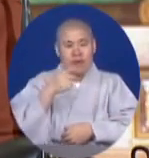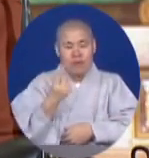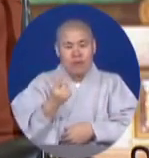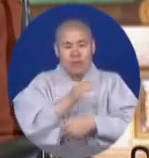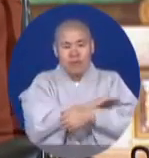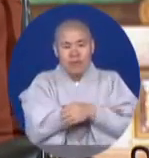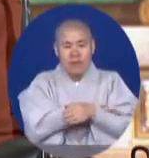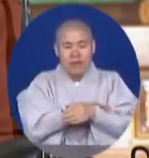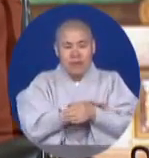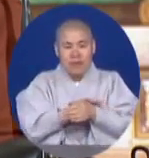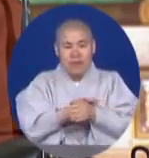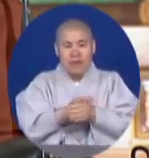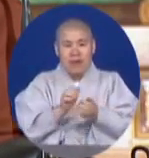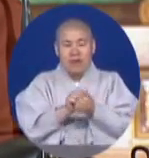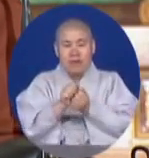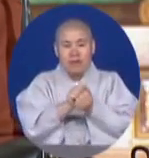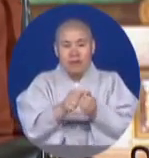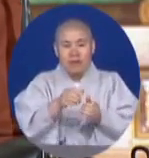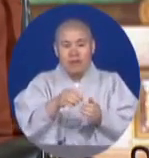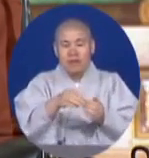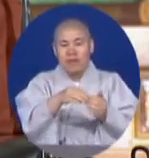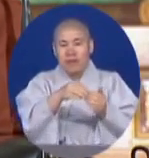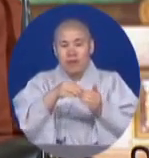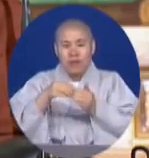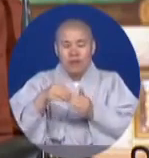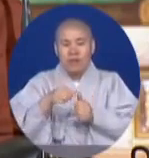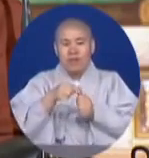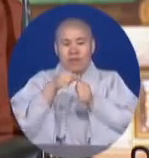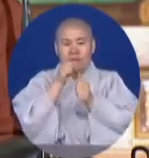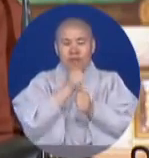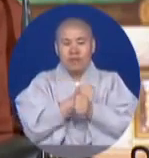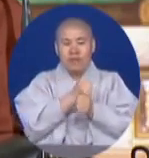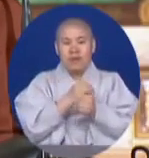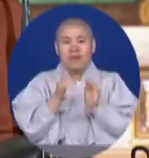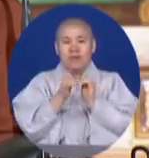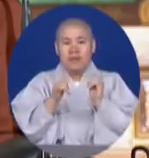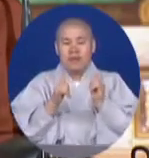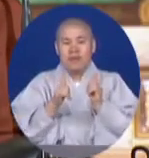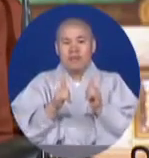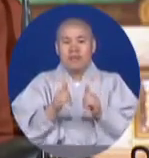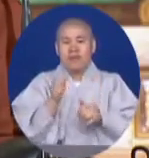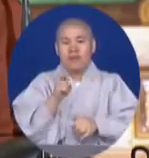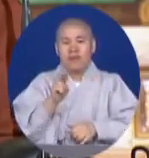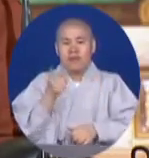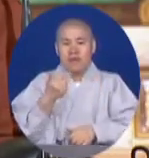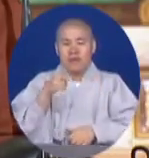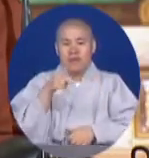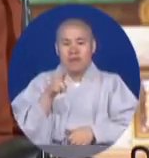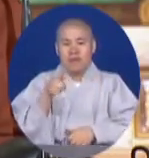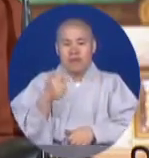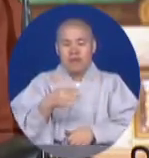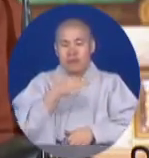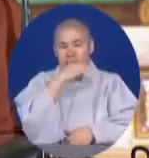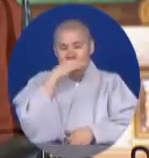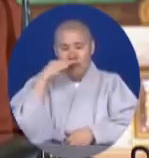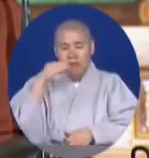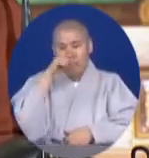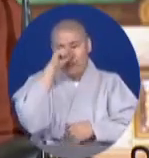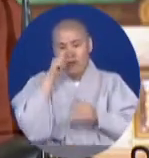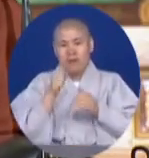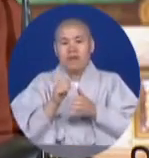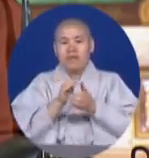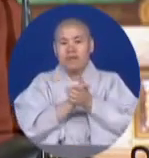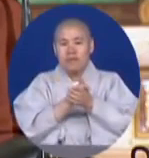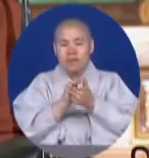잘 닥도로 인도하는 사람은 전부 현선이니까, 어질고 착한이니까 그런 분들을 자꾸 친근해야 됩니다.